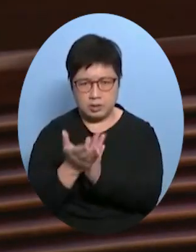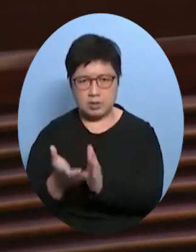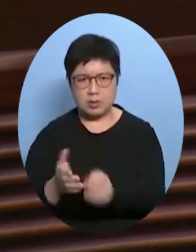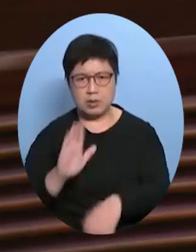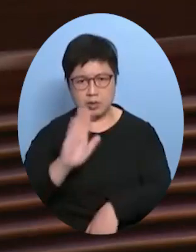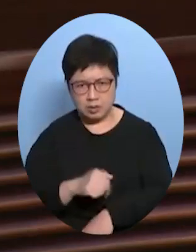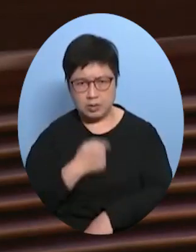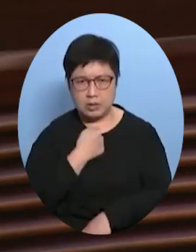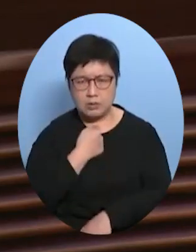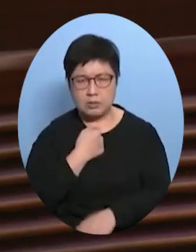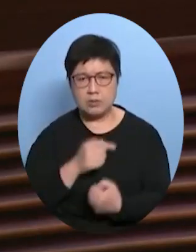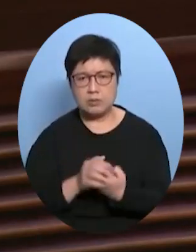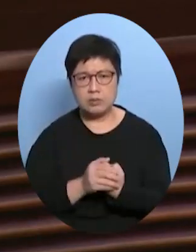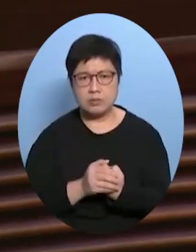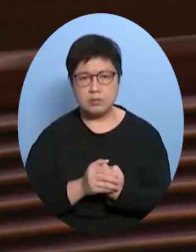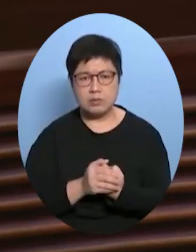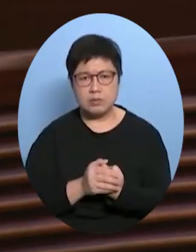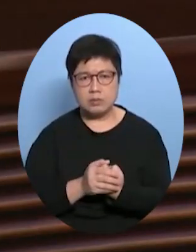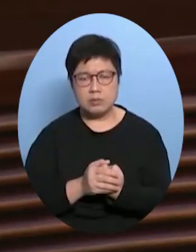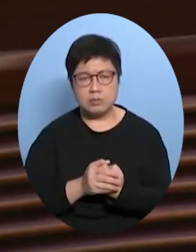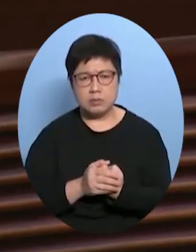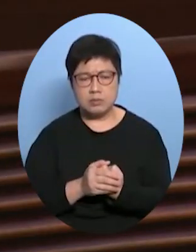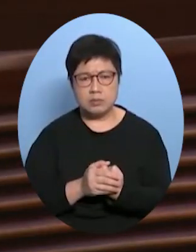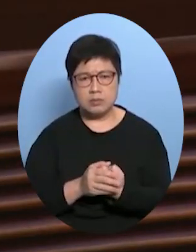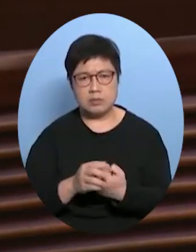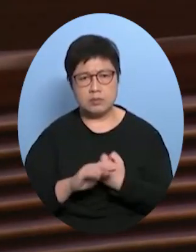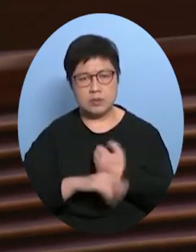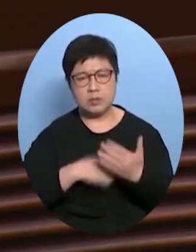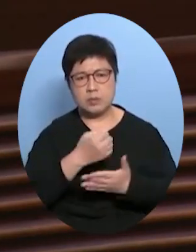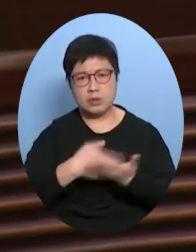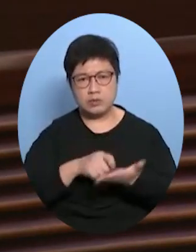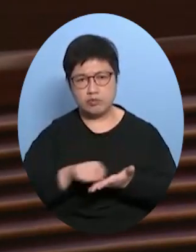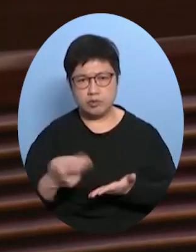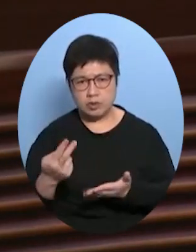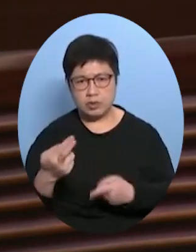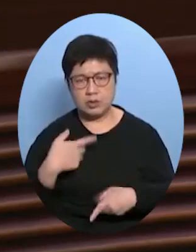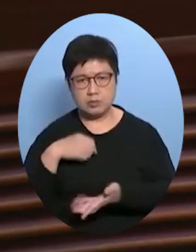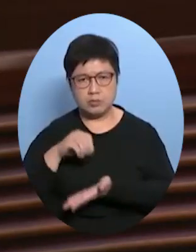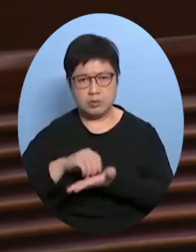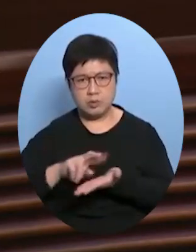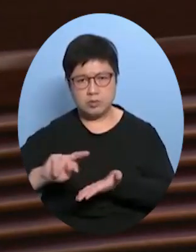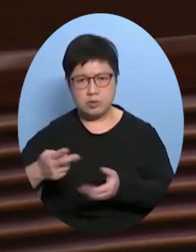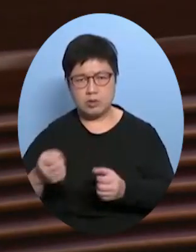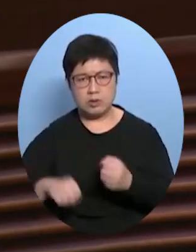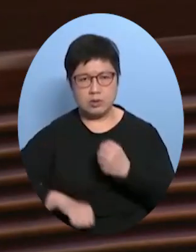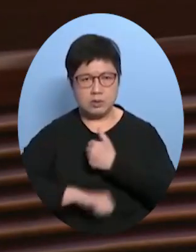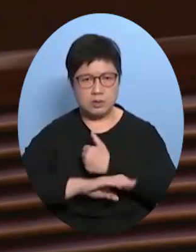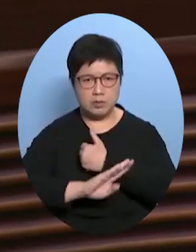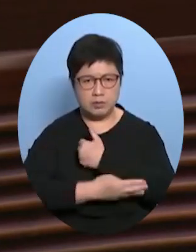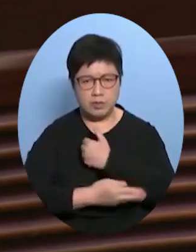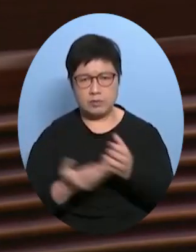力。條例草案按根據決定和經修訂的《基本法》附件一和附